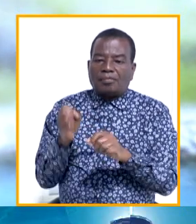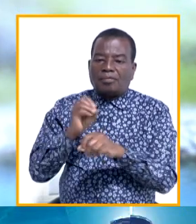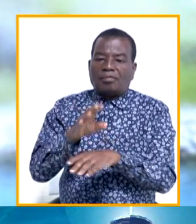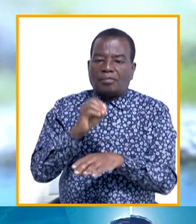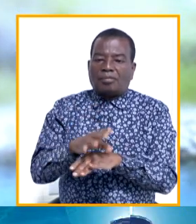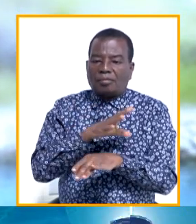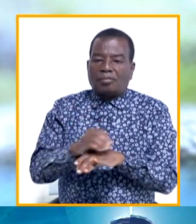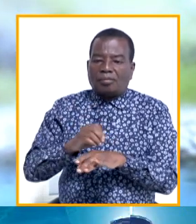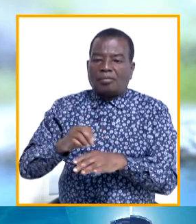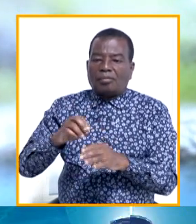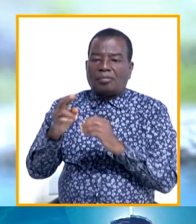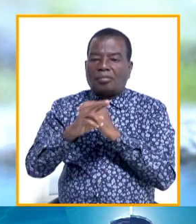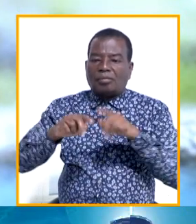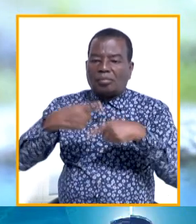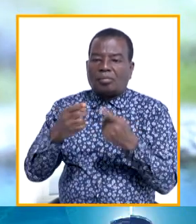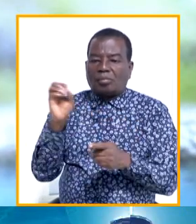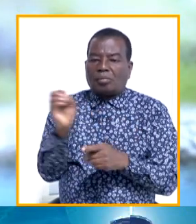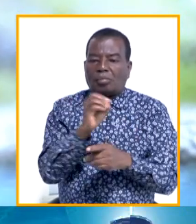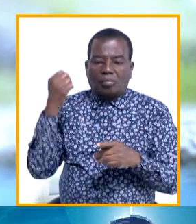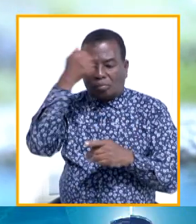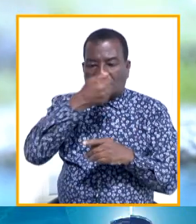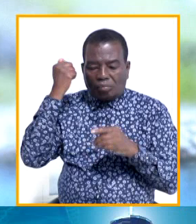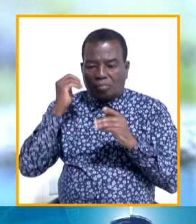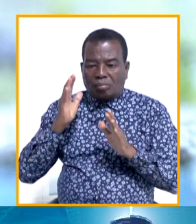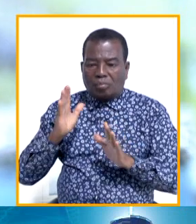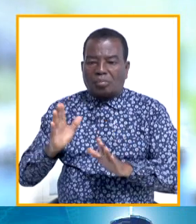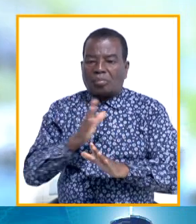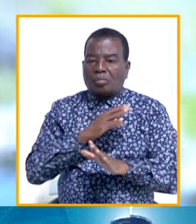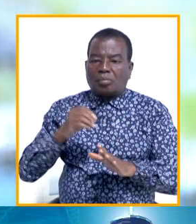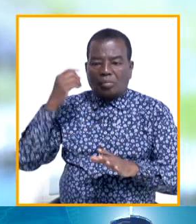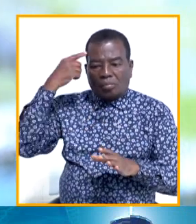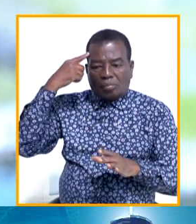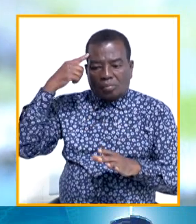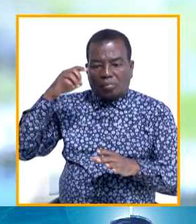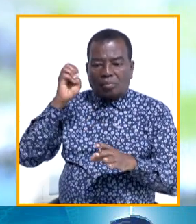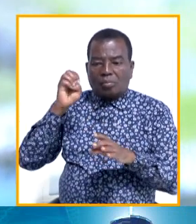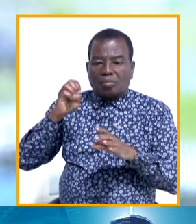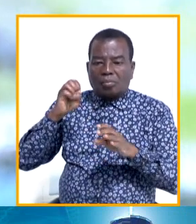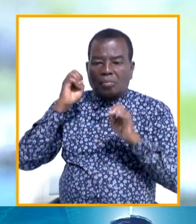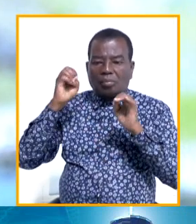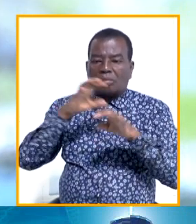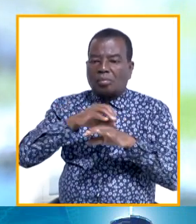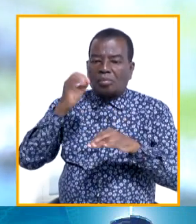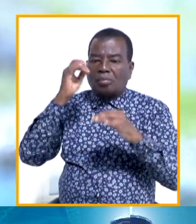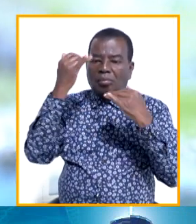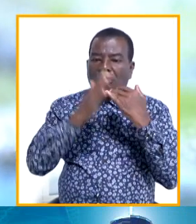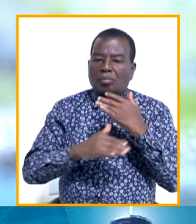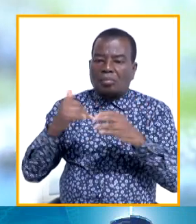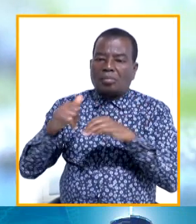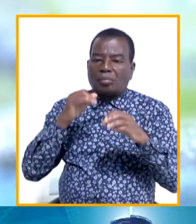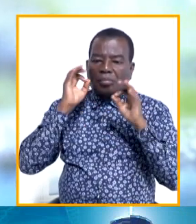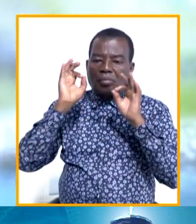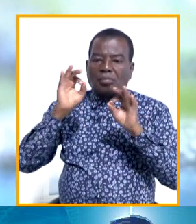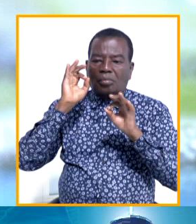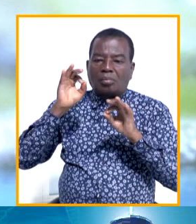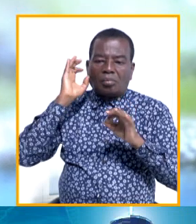réseau ouest africain pour l'édification de la paix le oneep qui a tenu hier mardi une conférence de presse